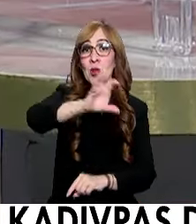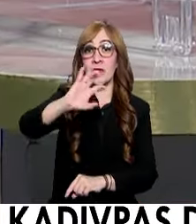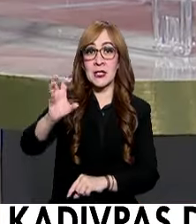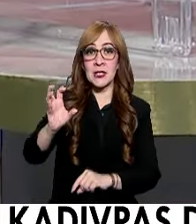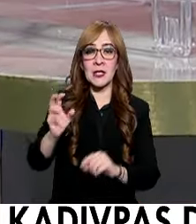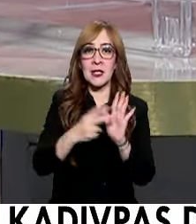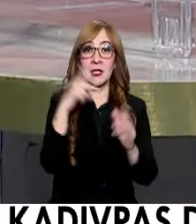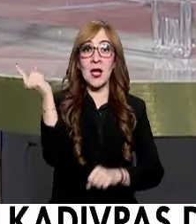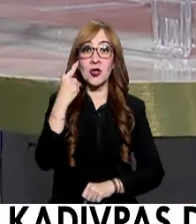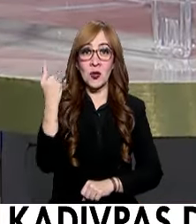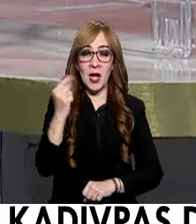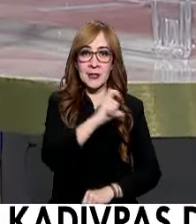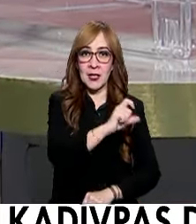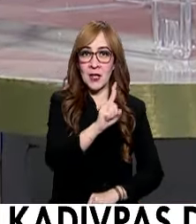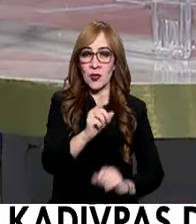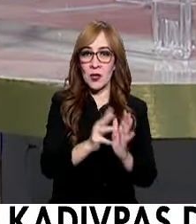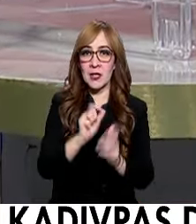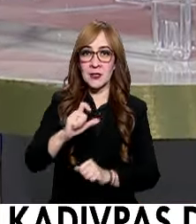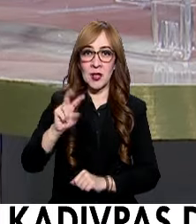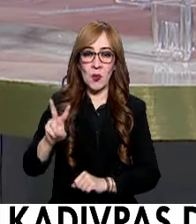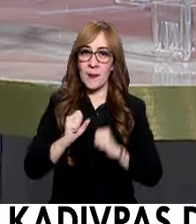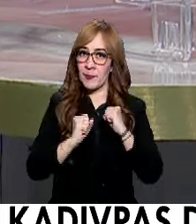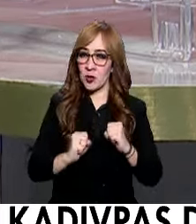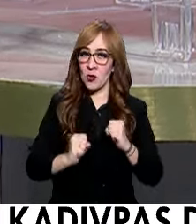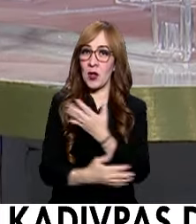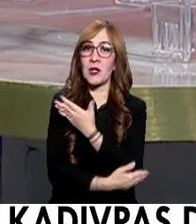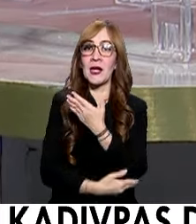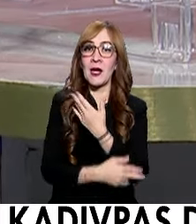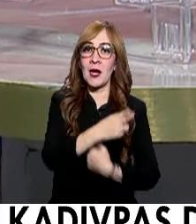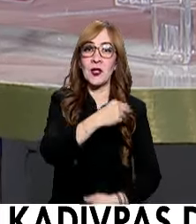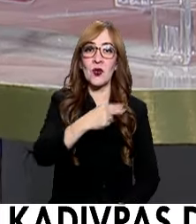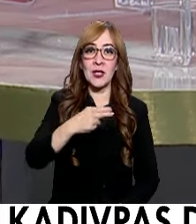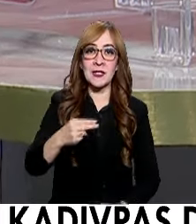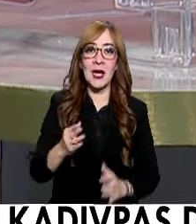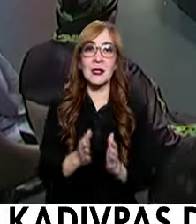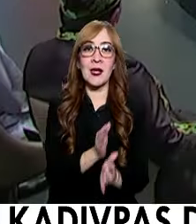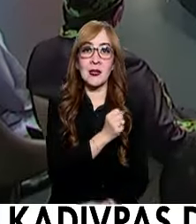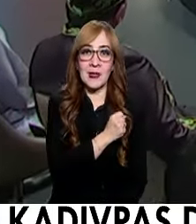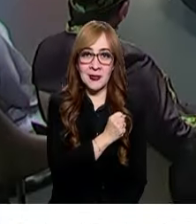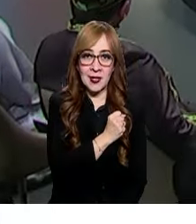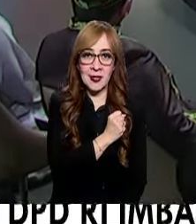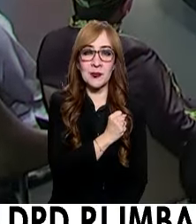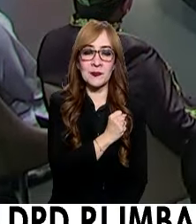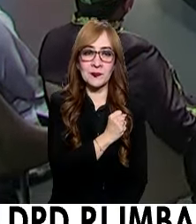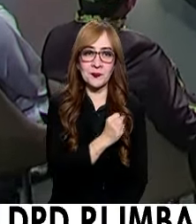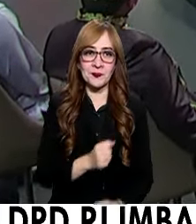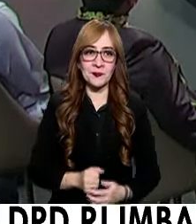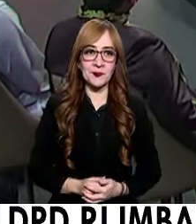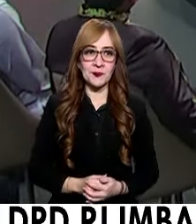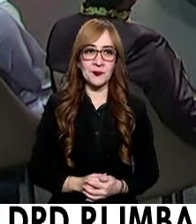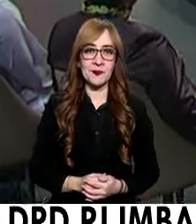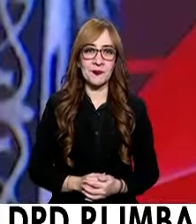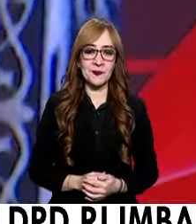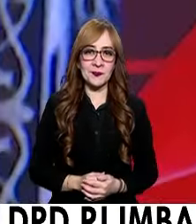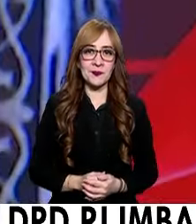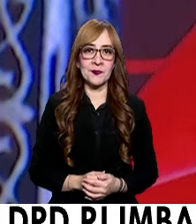C1 dan C2 memperkokoh Negara Kesatuan Republik Indonesia dan kebangsaan Baiklah hadirin